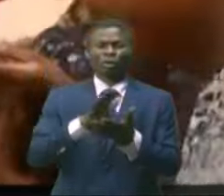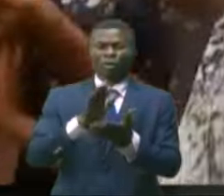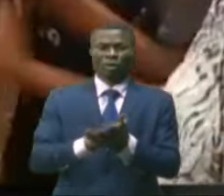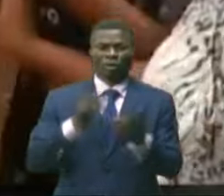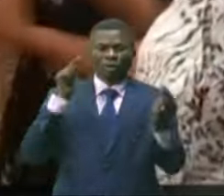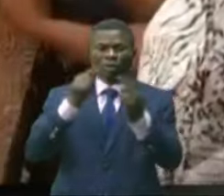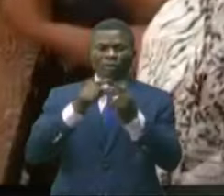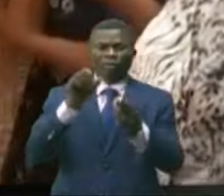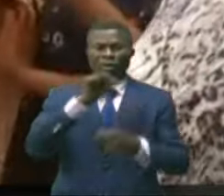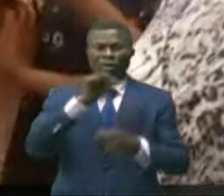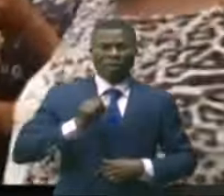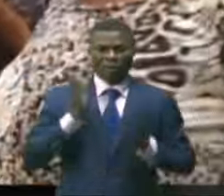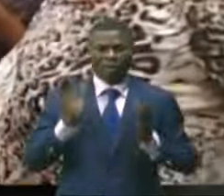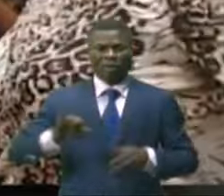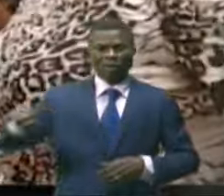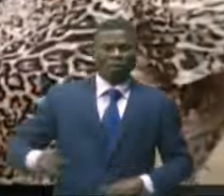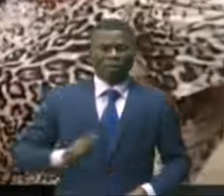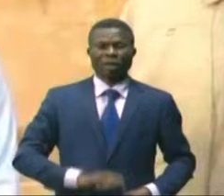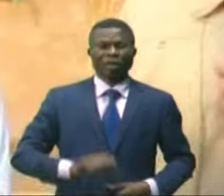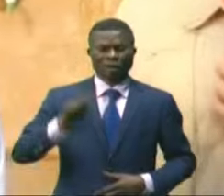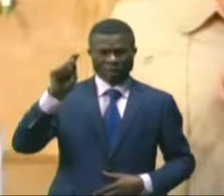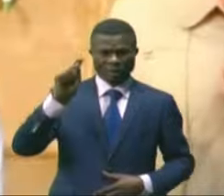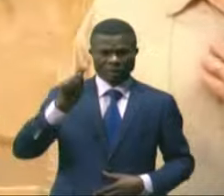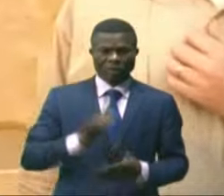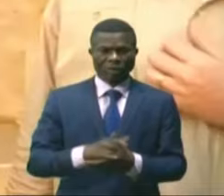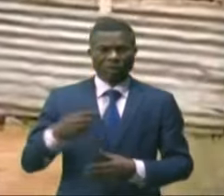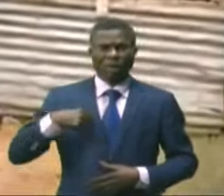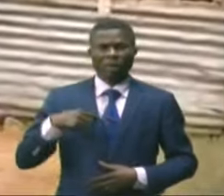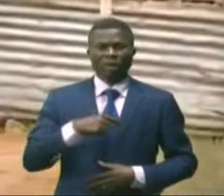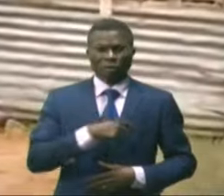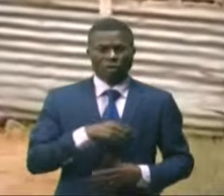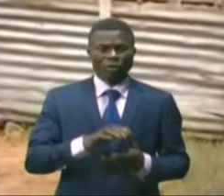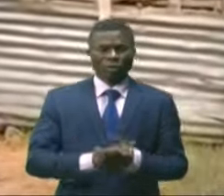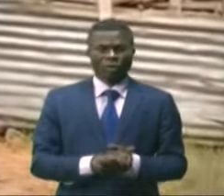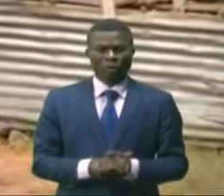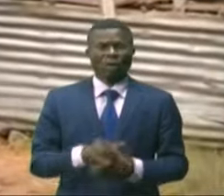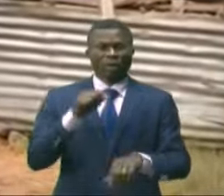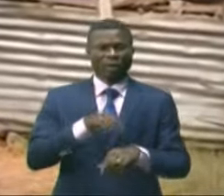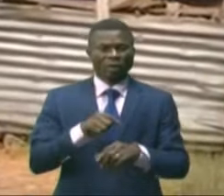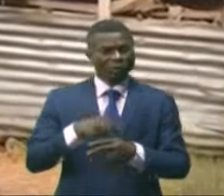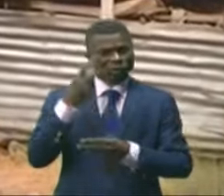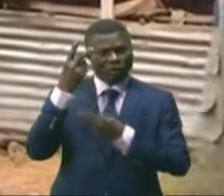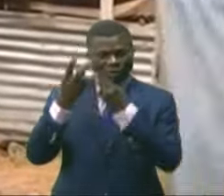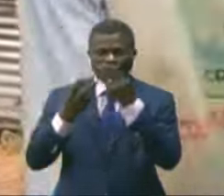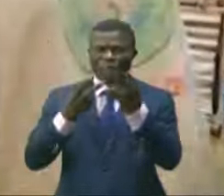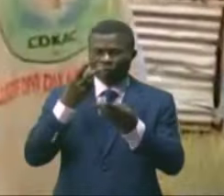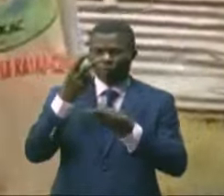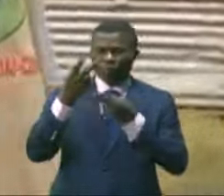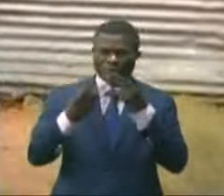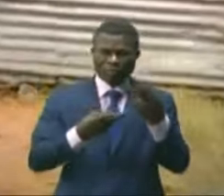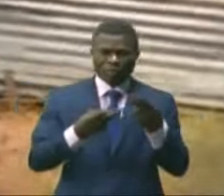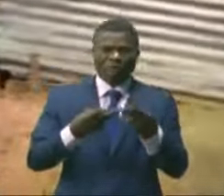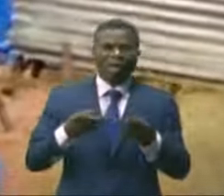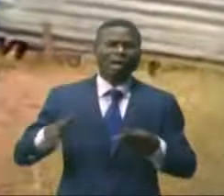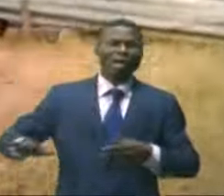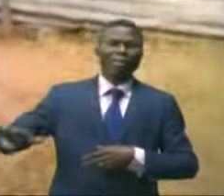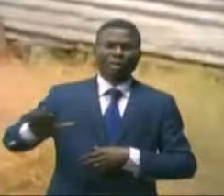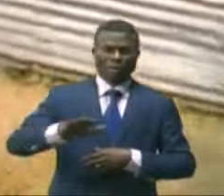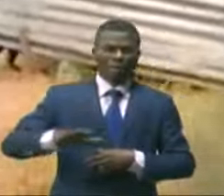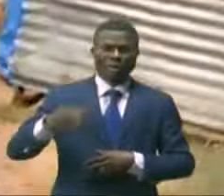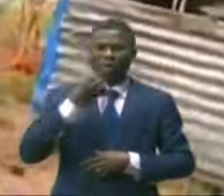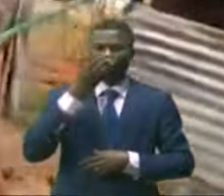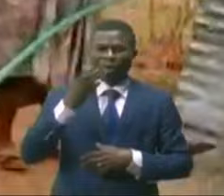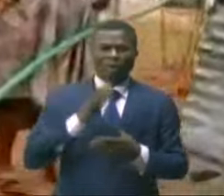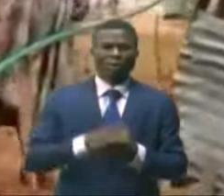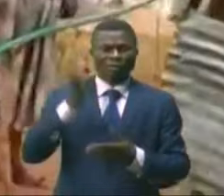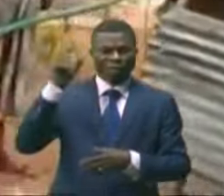envers les sénateurs Jean Tshisekedi Kabasele. Nous avons pris le temps de circuler dans tous les coins, par exemple à